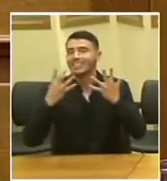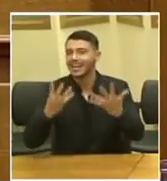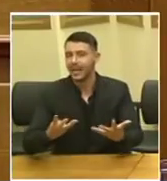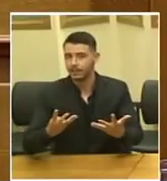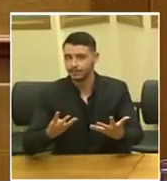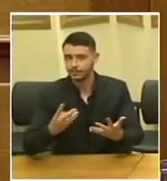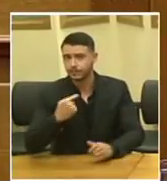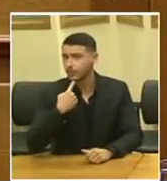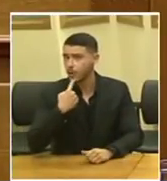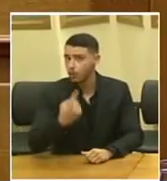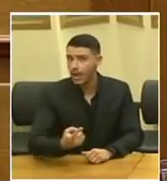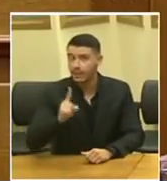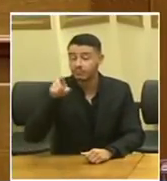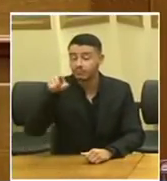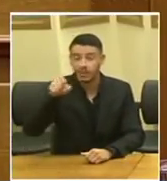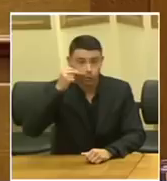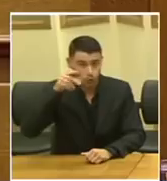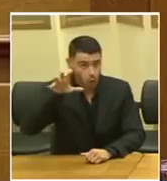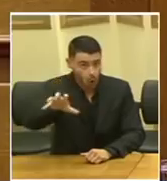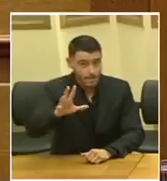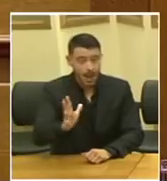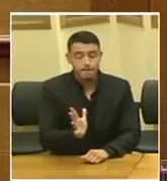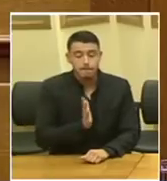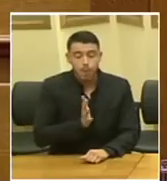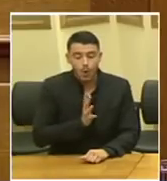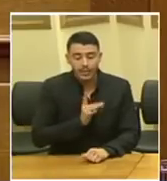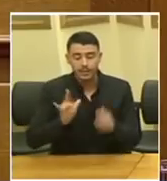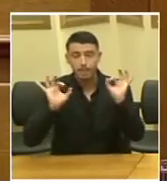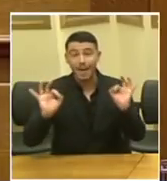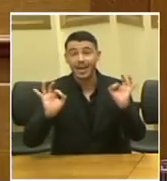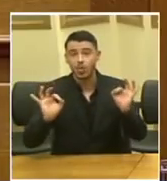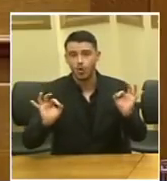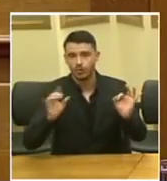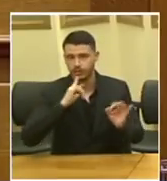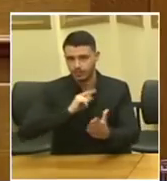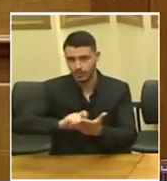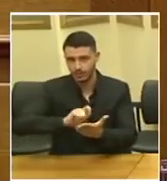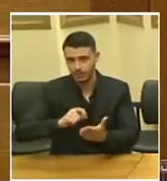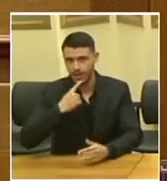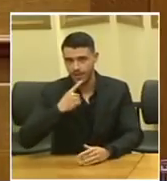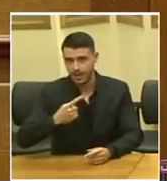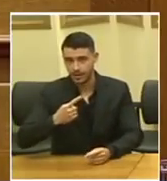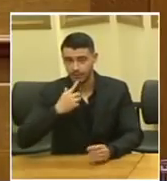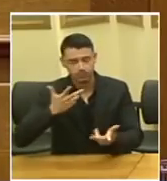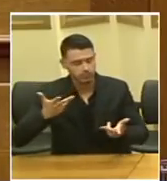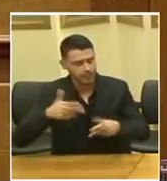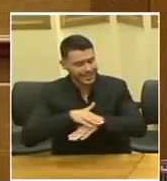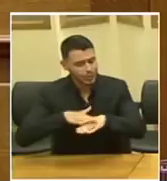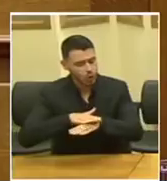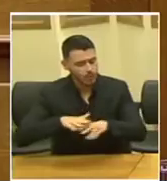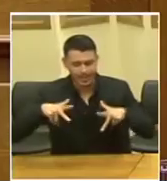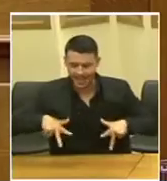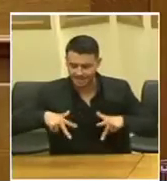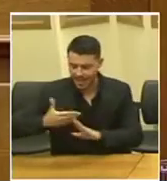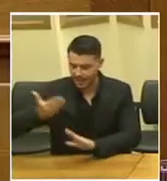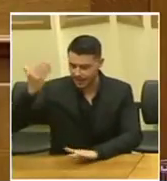λέει ότι είναι πολίτες Μακεδόνες, η κυβέρνηση ο ΣΥΡΙΖΑ το 2001, να θυμηθώ,